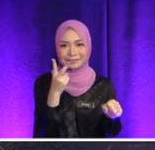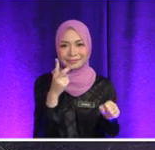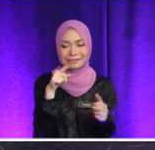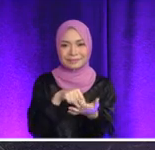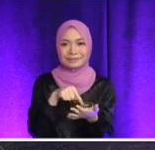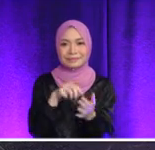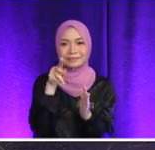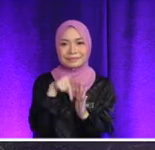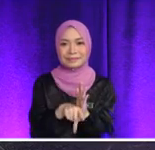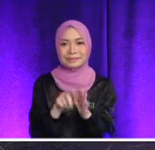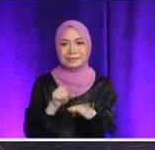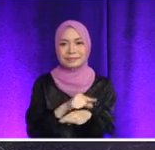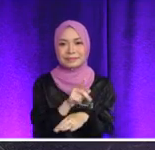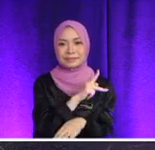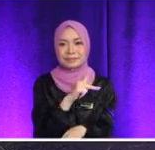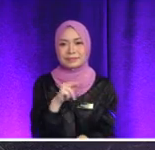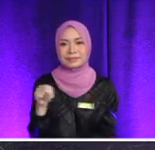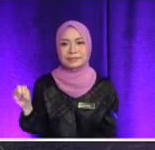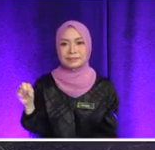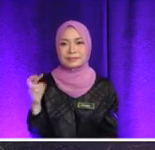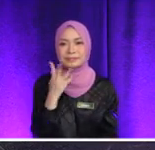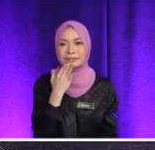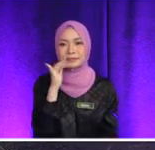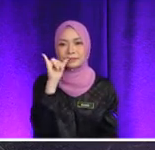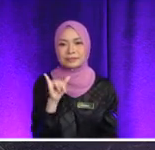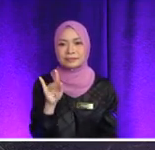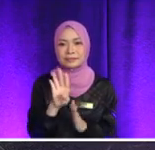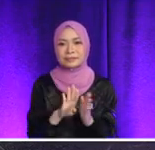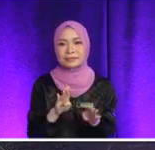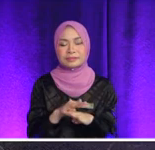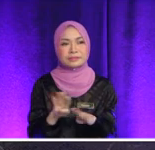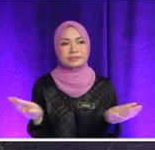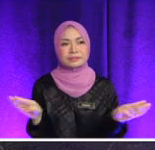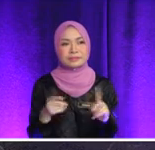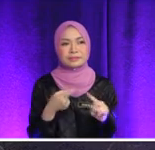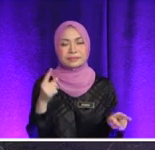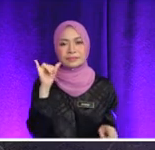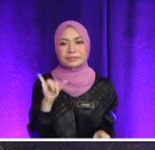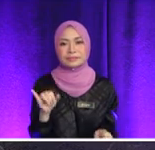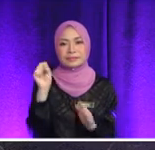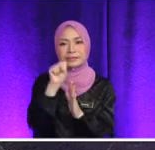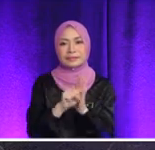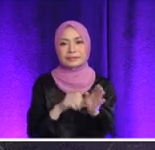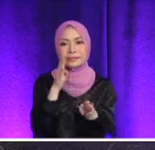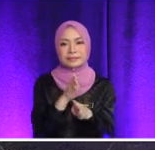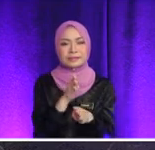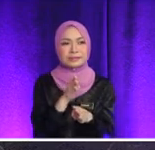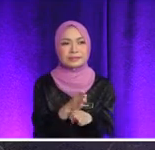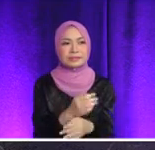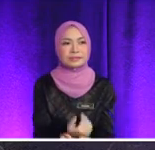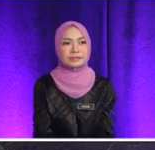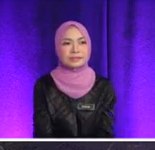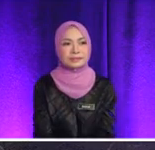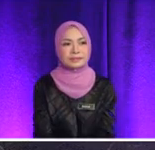warna yang berbeda yang sebenarnya Oke banyak lagi yang ingin kita belajar bersama dengan cekgu Surabaya tetapi